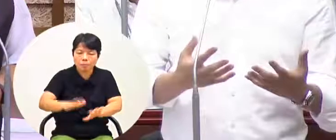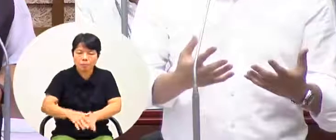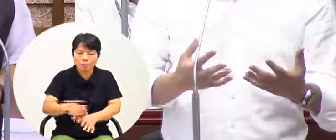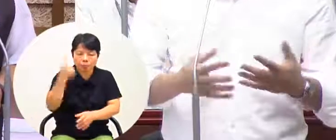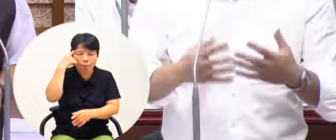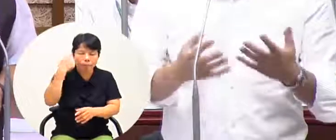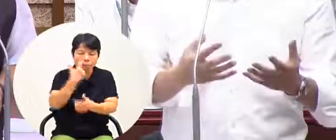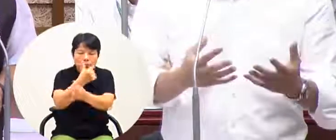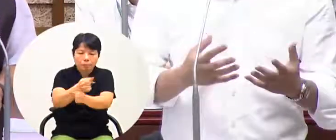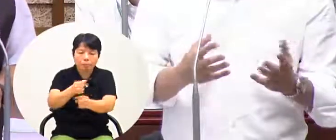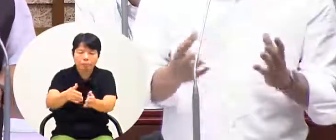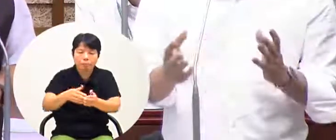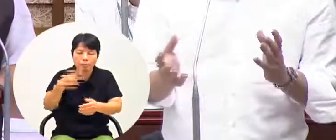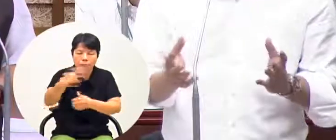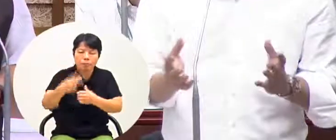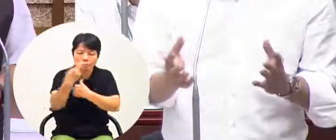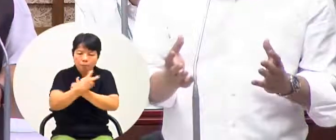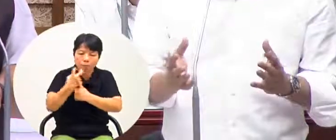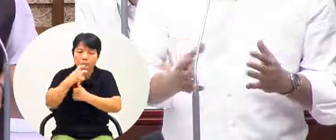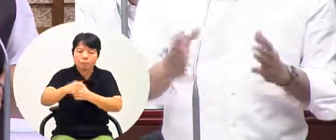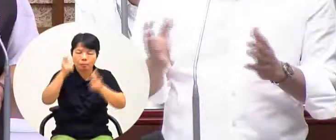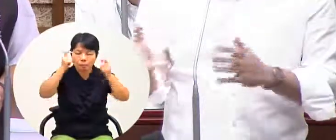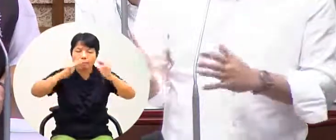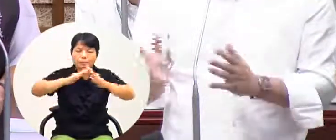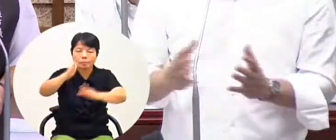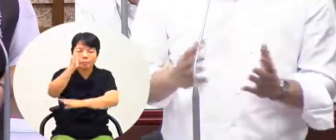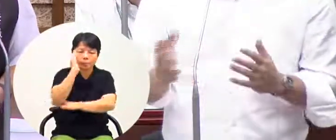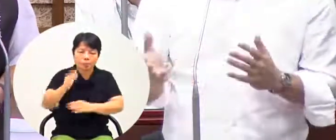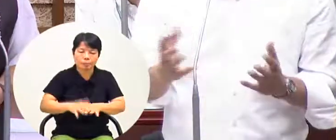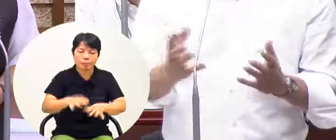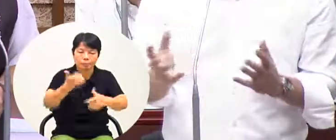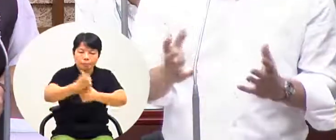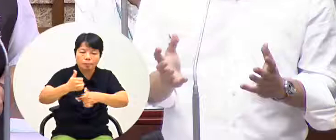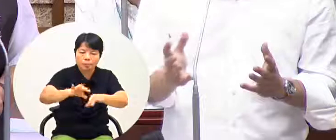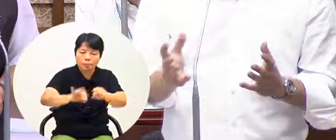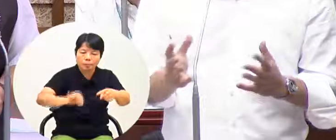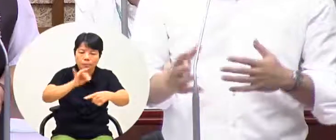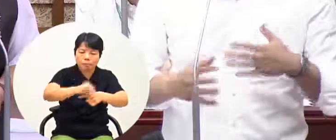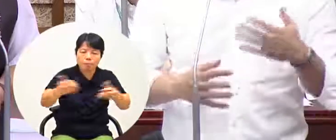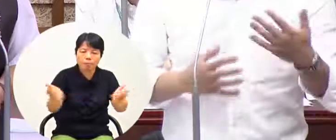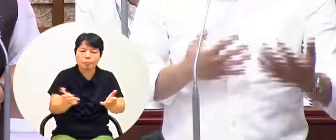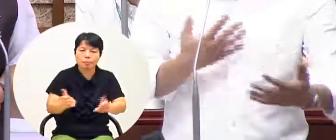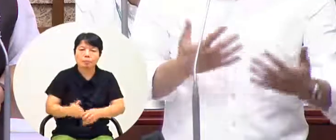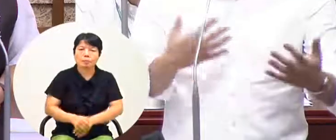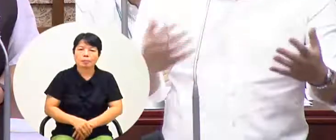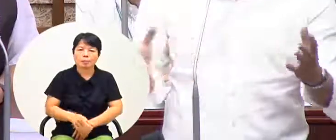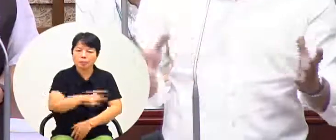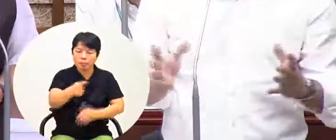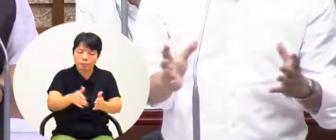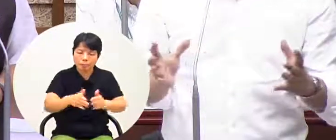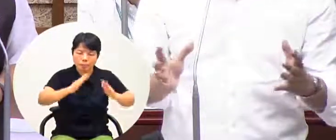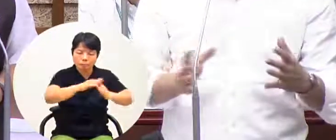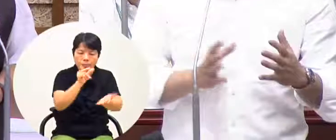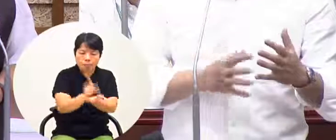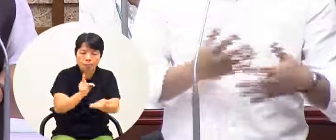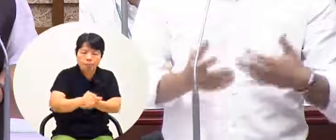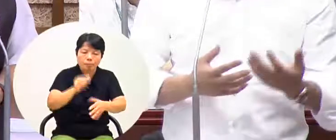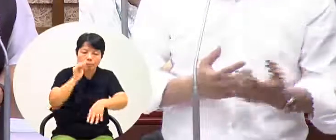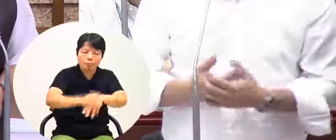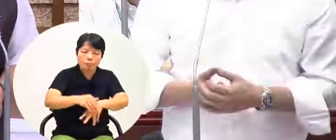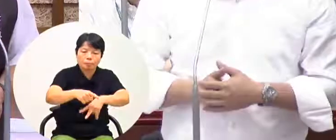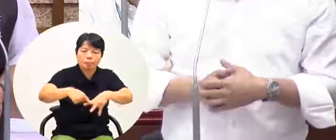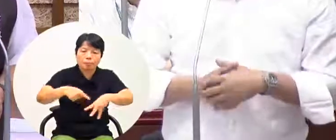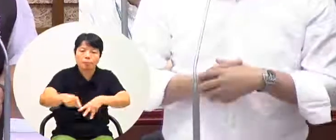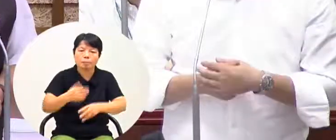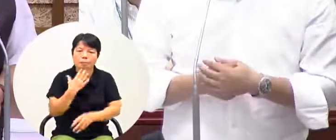雄市的建蔽率的这个问题。考量到整个大家购物的成本，哦，跟所谓的基地小，然后怎么样